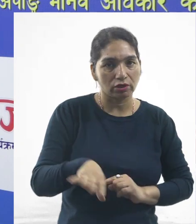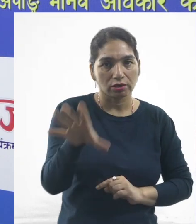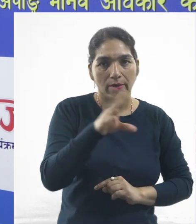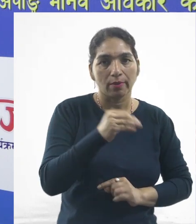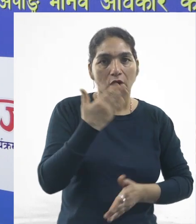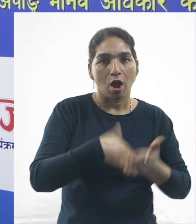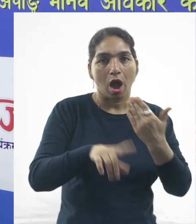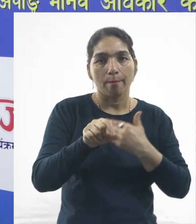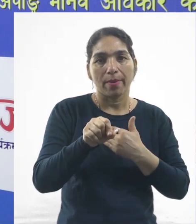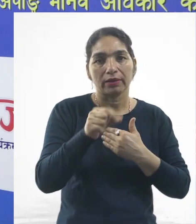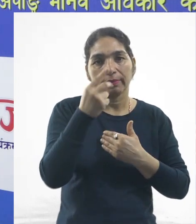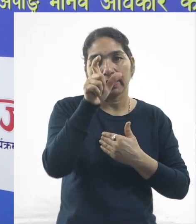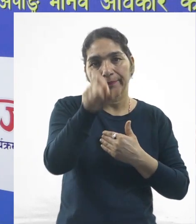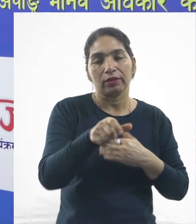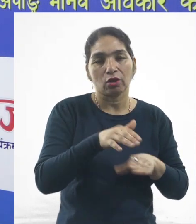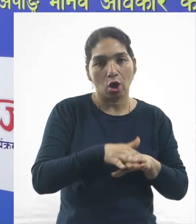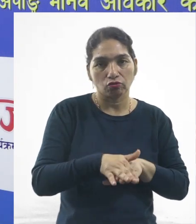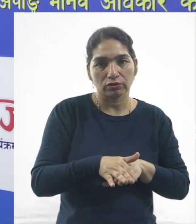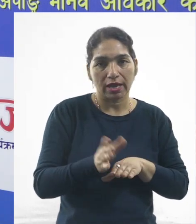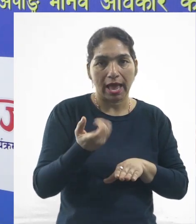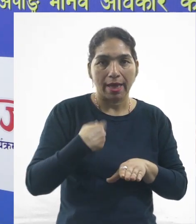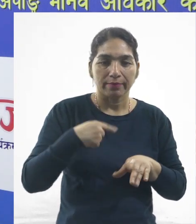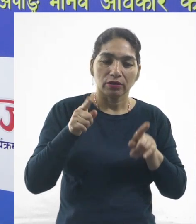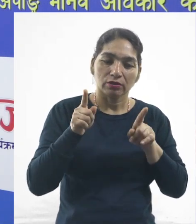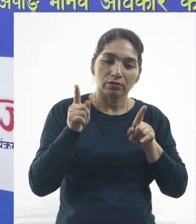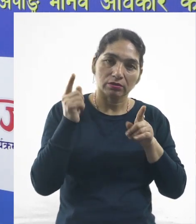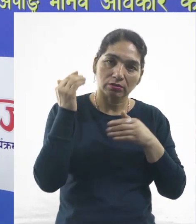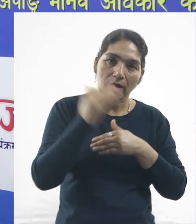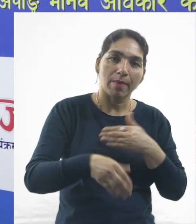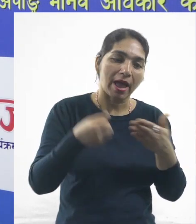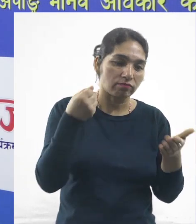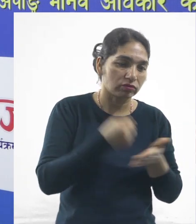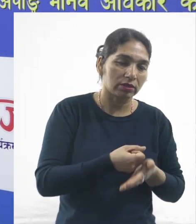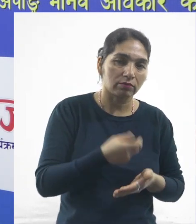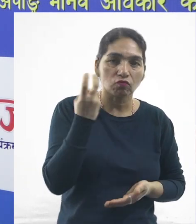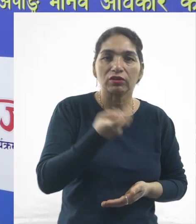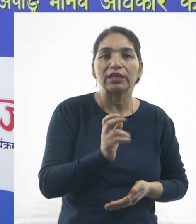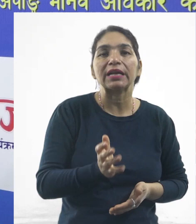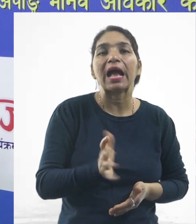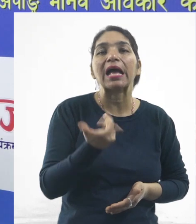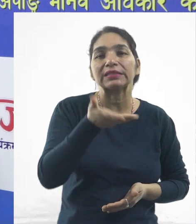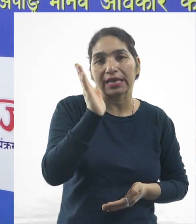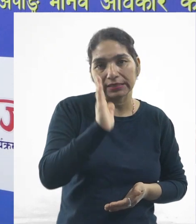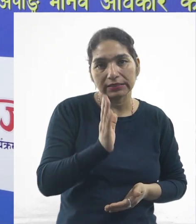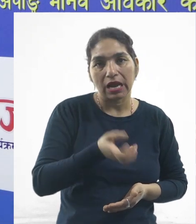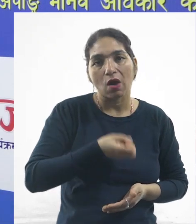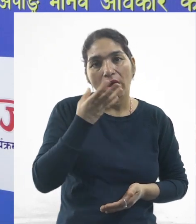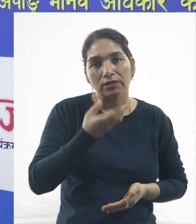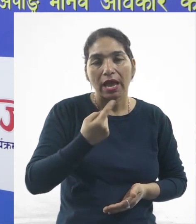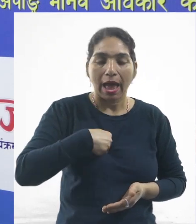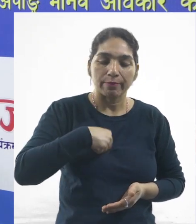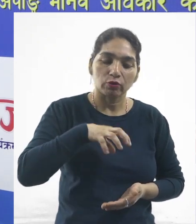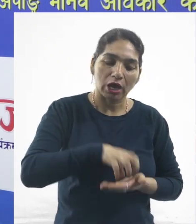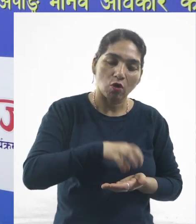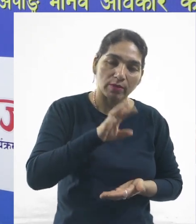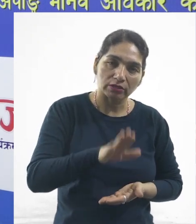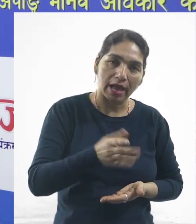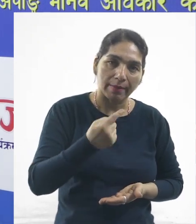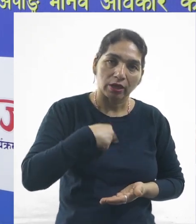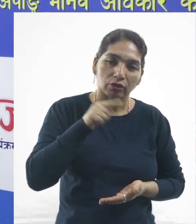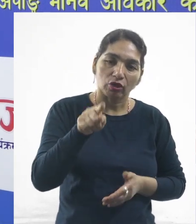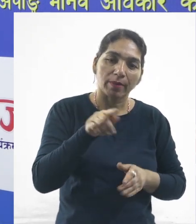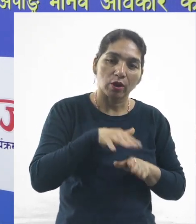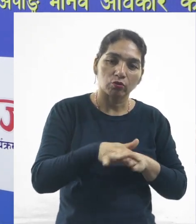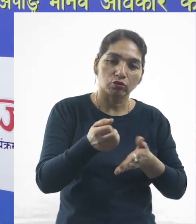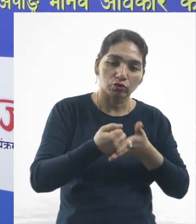अपाङ्गता भएको व्यक्तिहरूको आवाज चाहिँ हामीसम्म आइपुगेन भने हामी खोज्दै कहाँ जाने होइन, उहाँहरूले हामी यो ठाउँमा छ है हामीलाई तपाईँहरूको